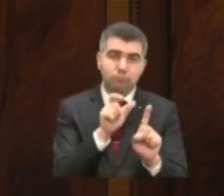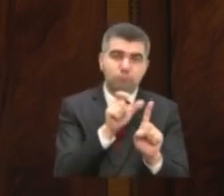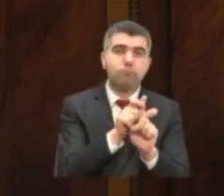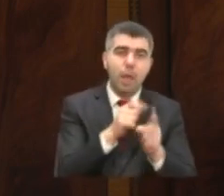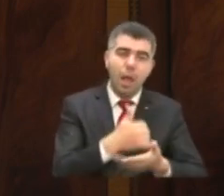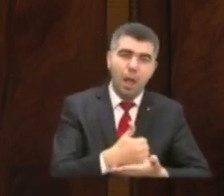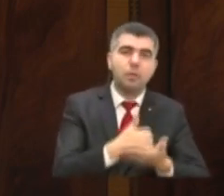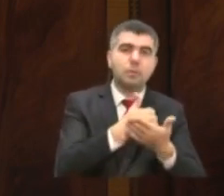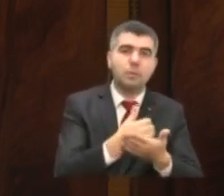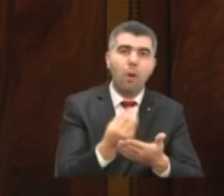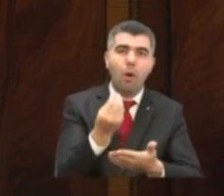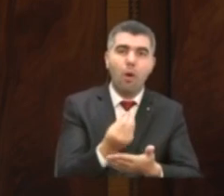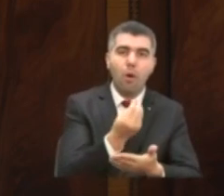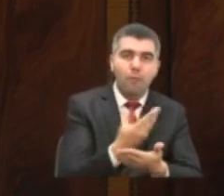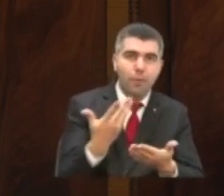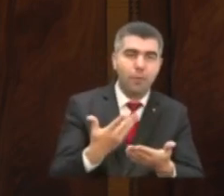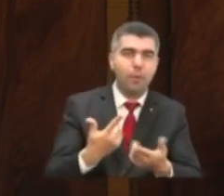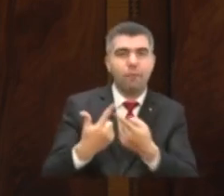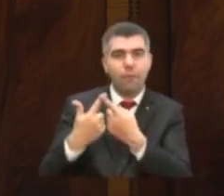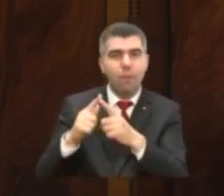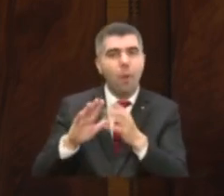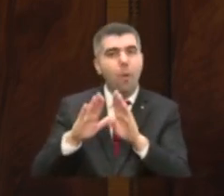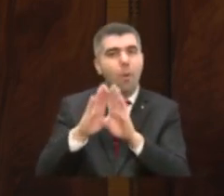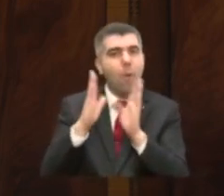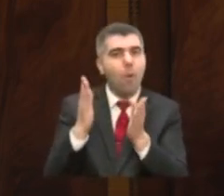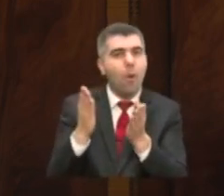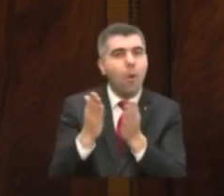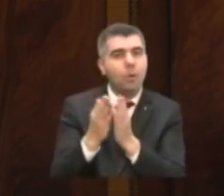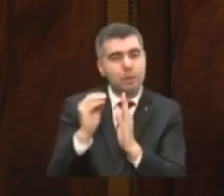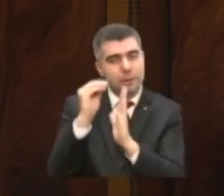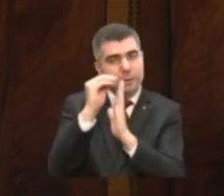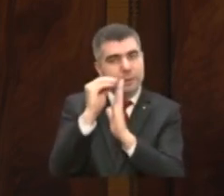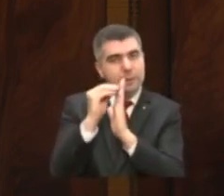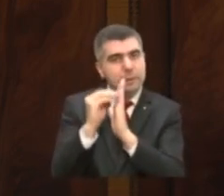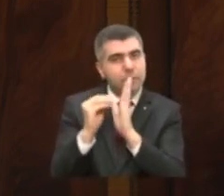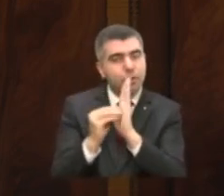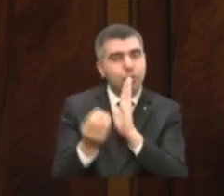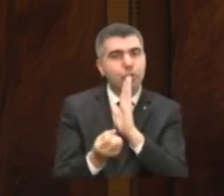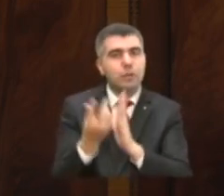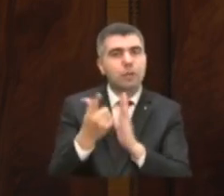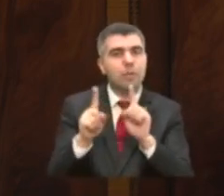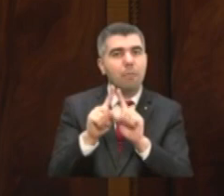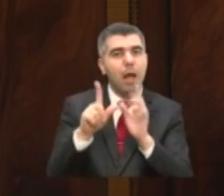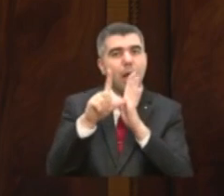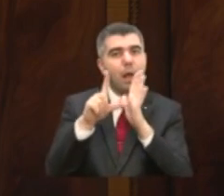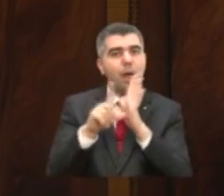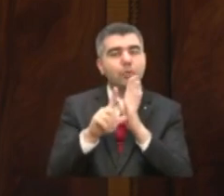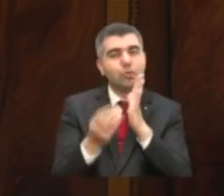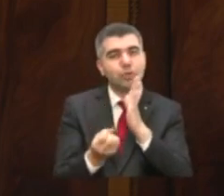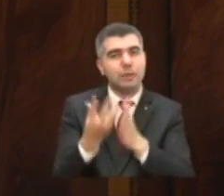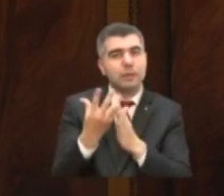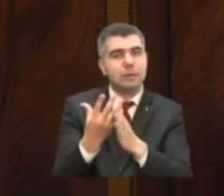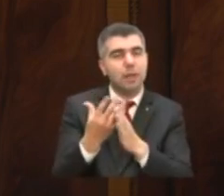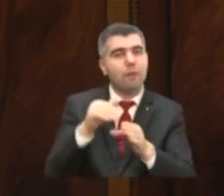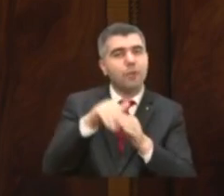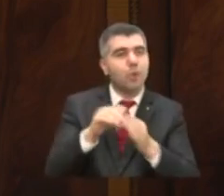المعوزة المستحقة للنفقة. فهذا كلهم تضافوا في هذا مشروع القانون، وهذا التوسيع لفئات جديدة حتى هي